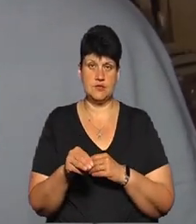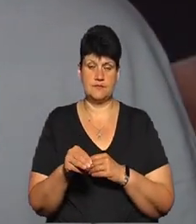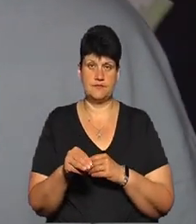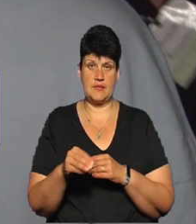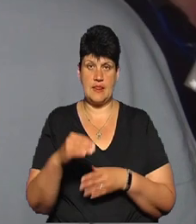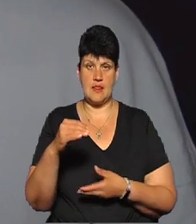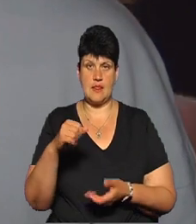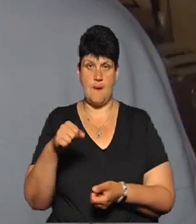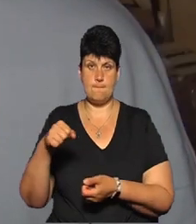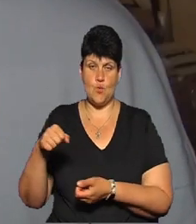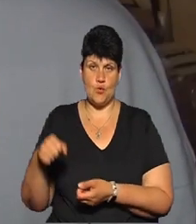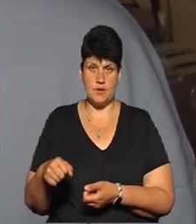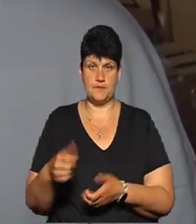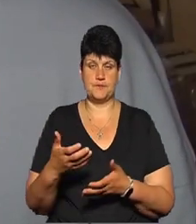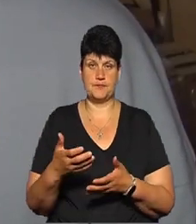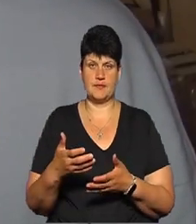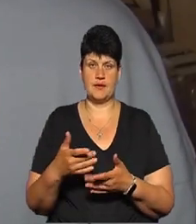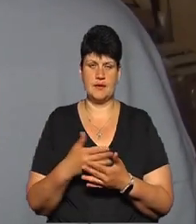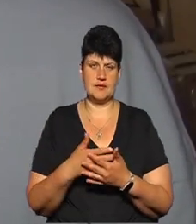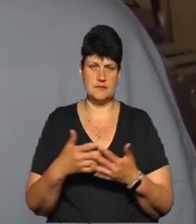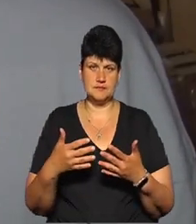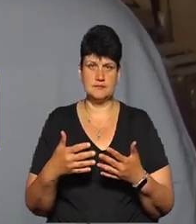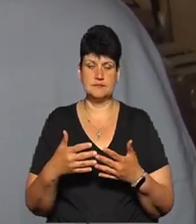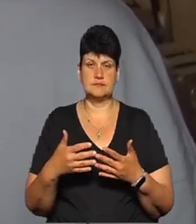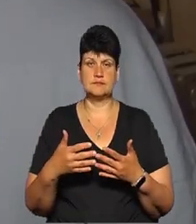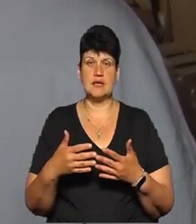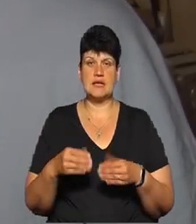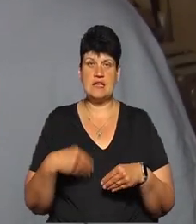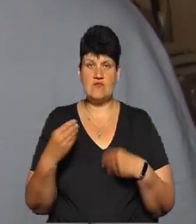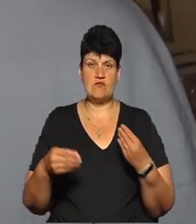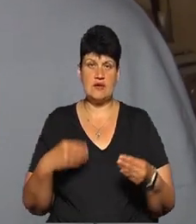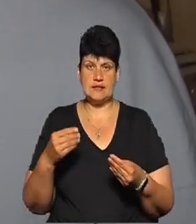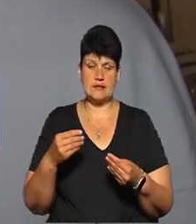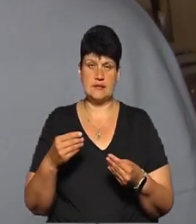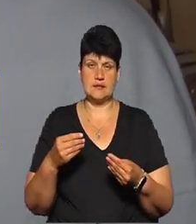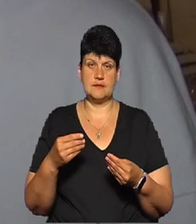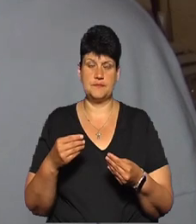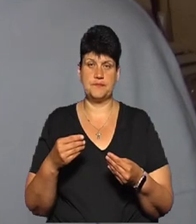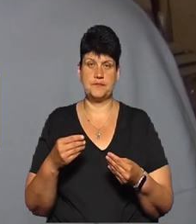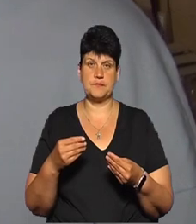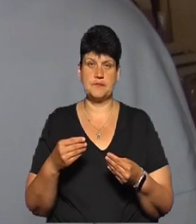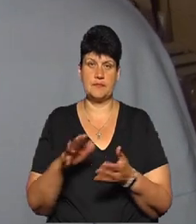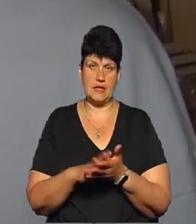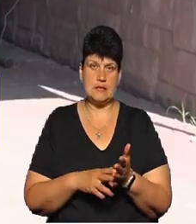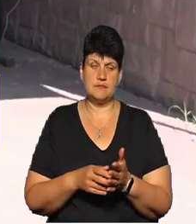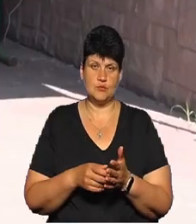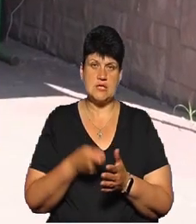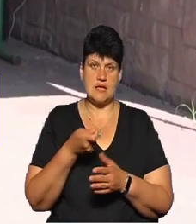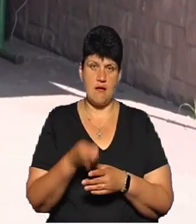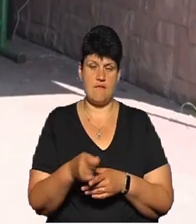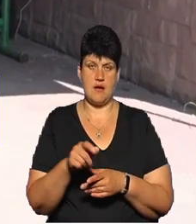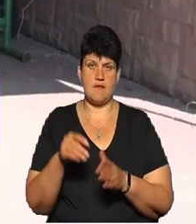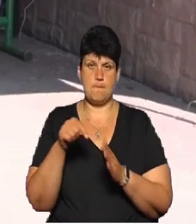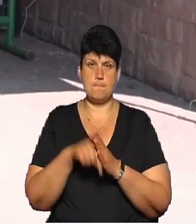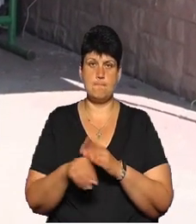наборів продуктових, гігієнічних і видали згідно 11 тисячам заяв від переселенців.